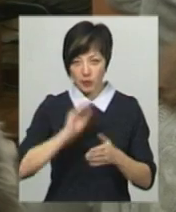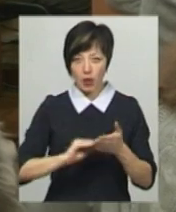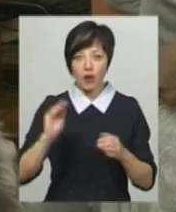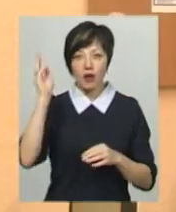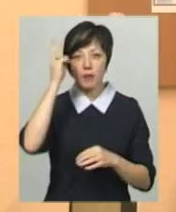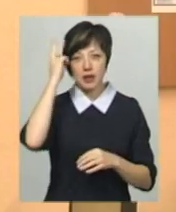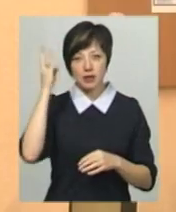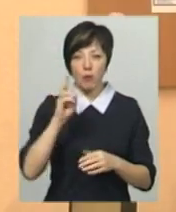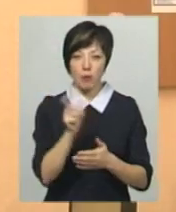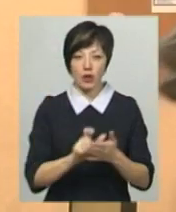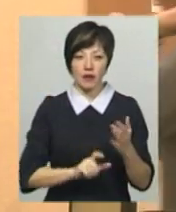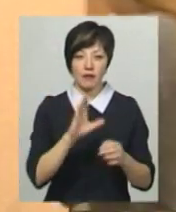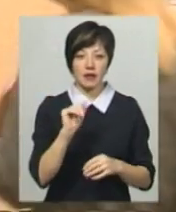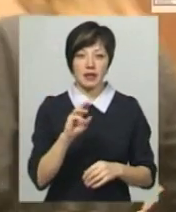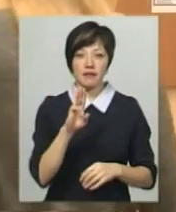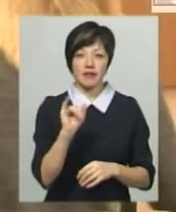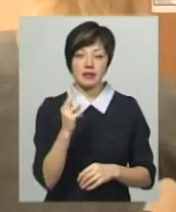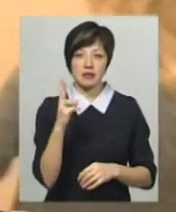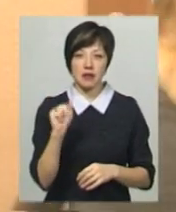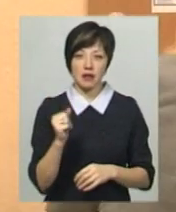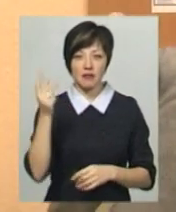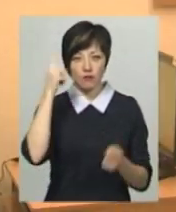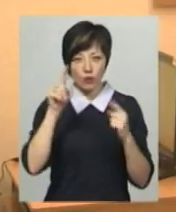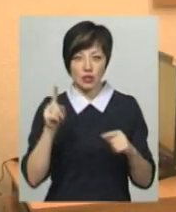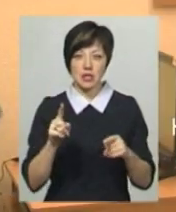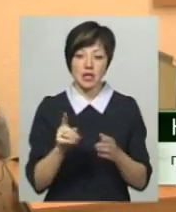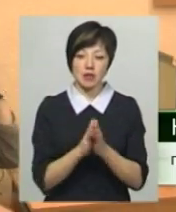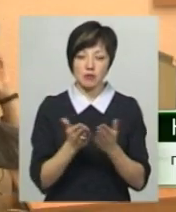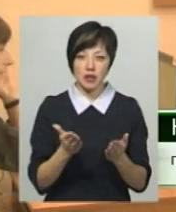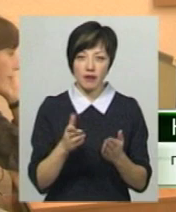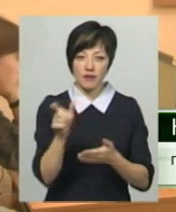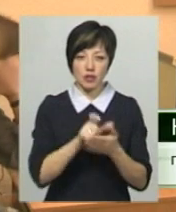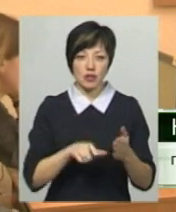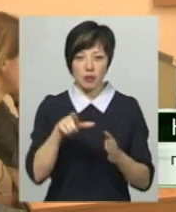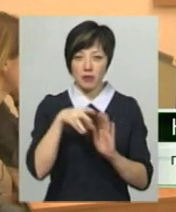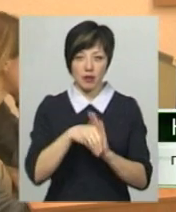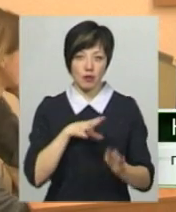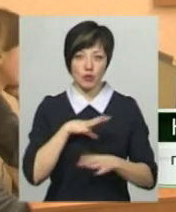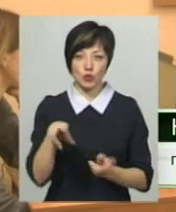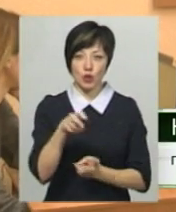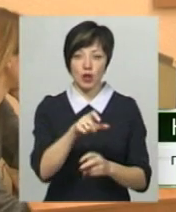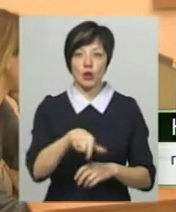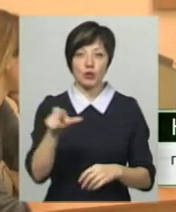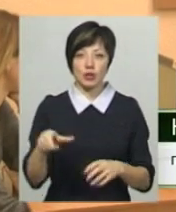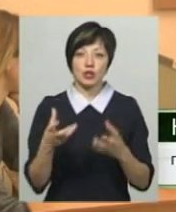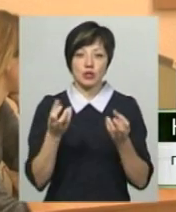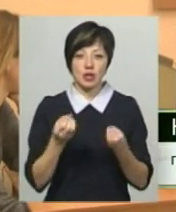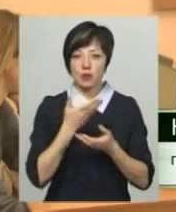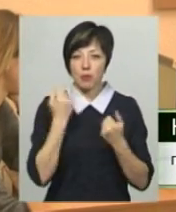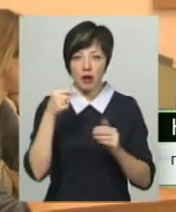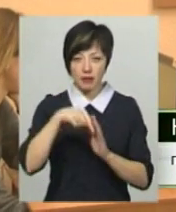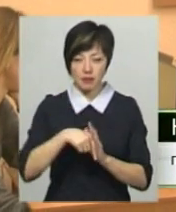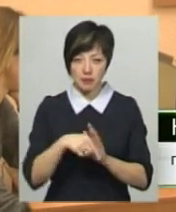Надію Вітвіцьку. Про її творчість, її збірки, вірші. Її не було в Вікіпедії. Ми шукали людей, яких ще немає в